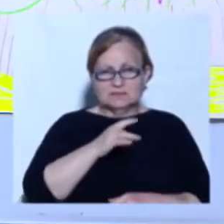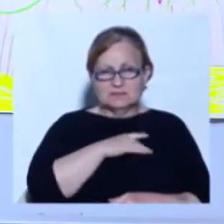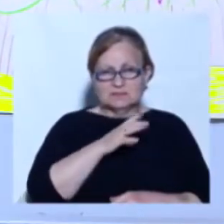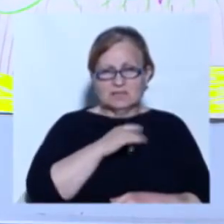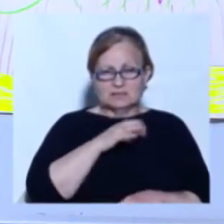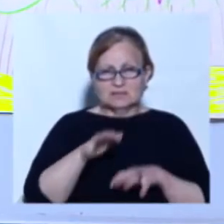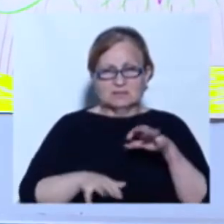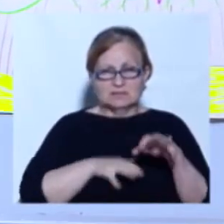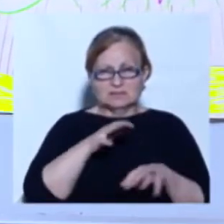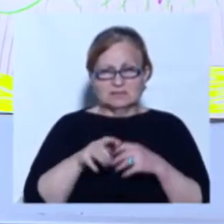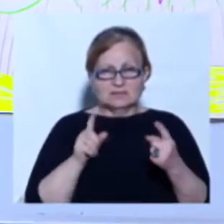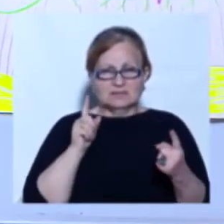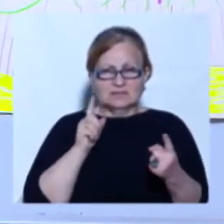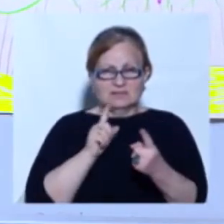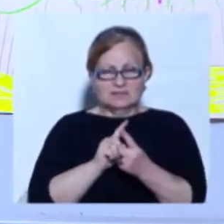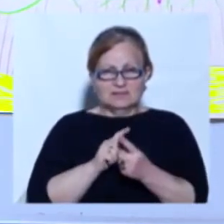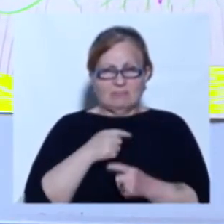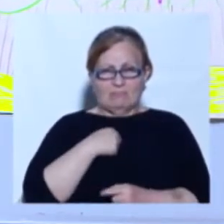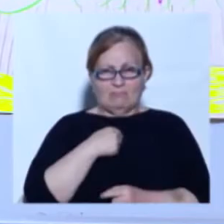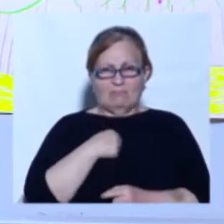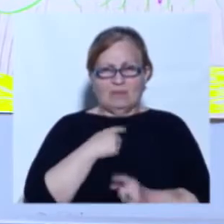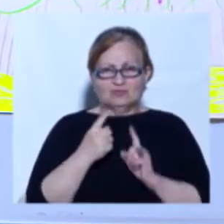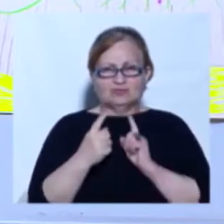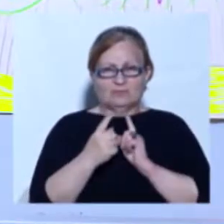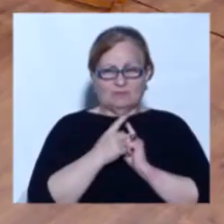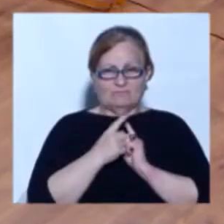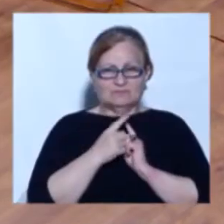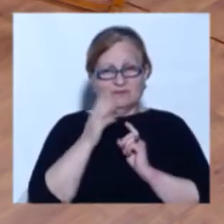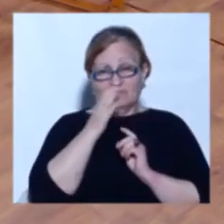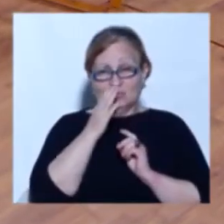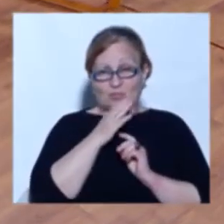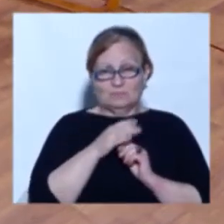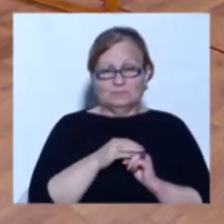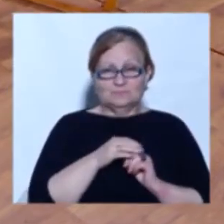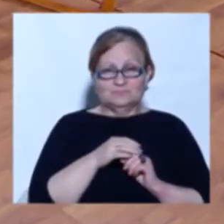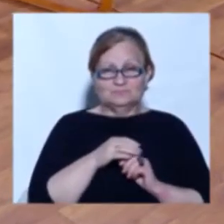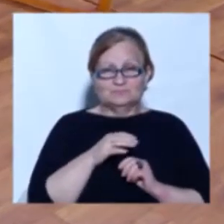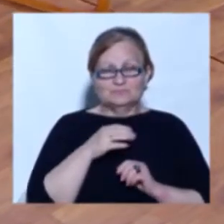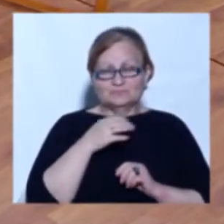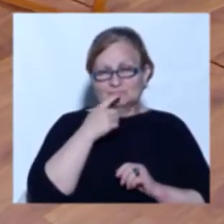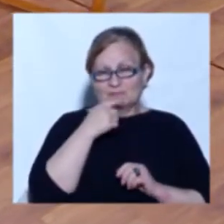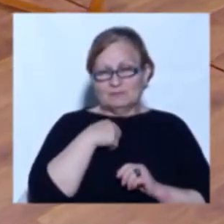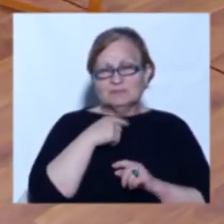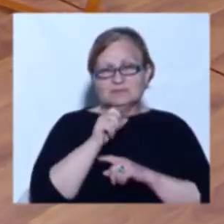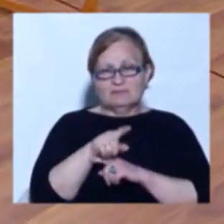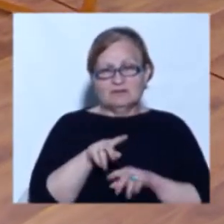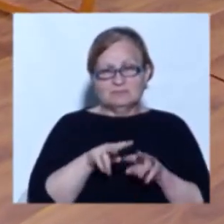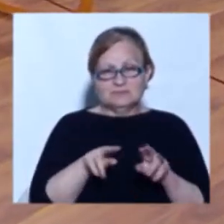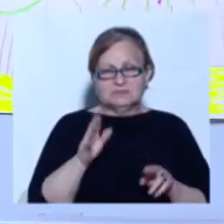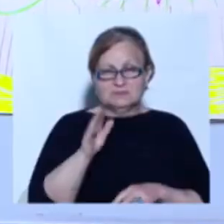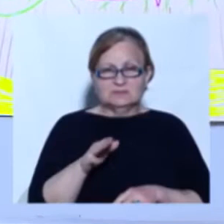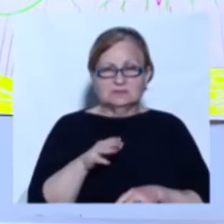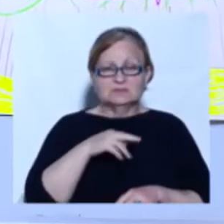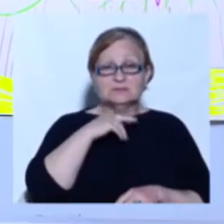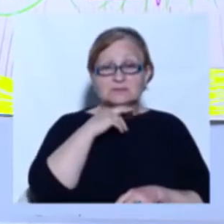დათვი შევახვედრე ჩემს თავს. მოდი წავიკითხოთ, დავაკვირდეთ და დავალებაც რაღაც ამის მსგავსი იქნება. ამიტომ